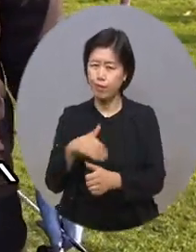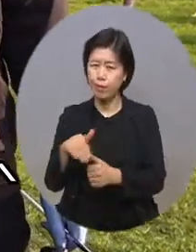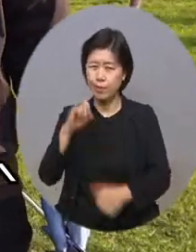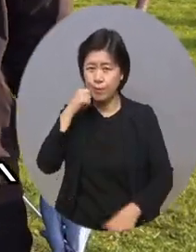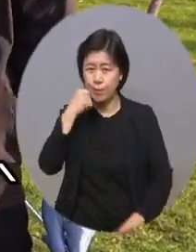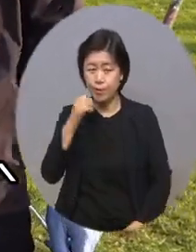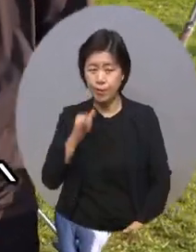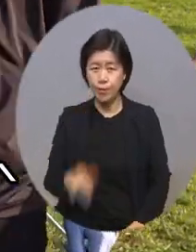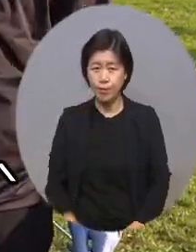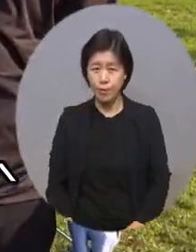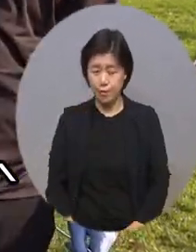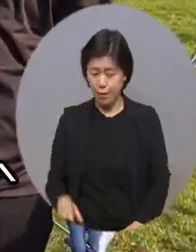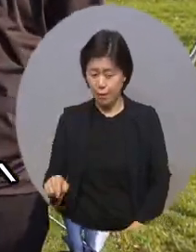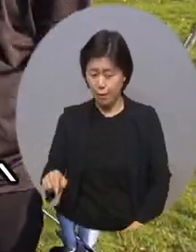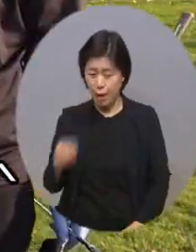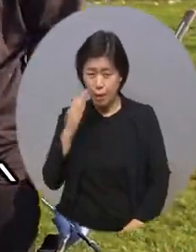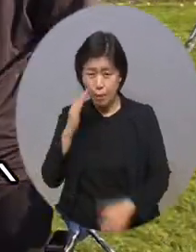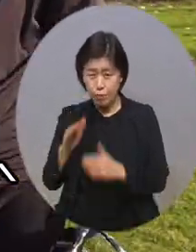되나?